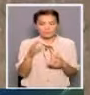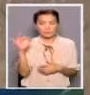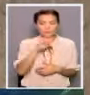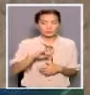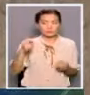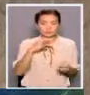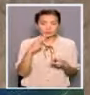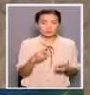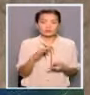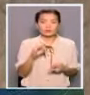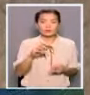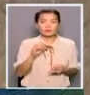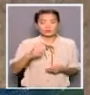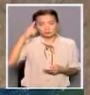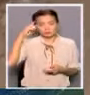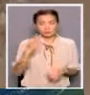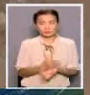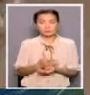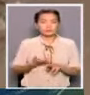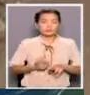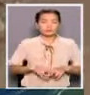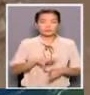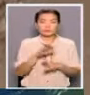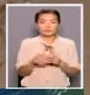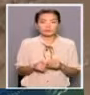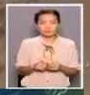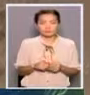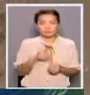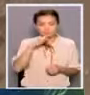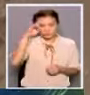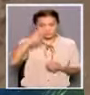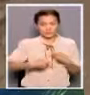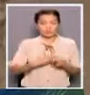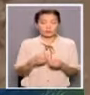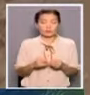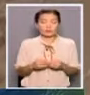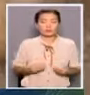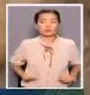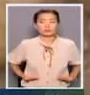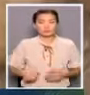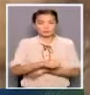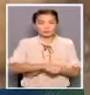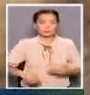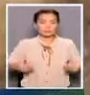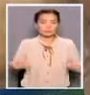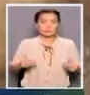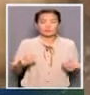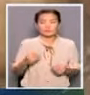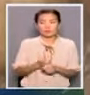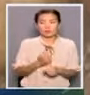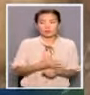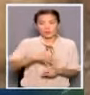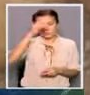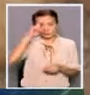историческим сведениям, сарматы, считающиеся непосредственными предками казахского народа, жили на территории Большой империи,